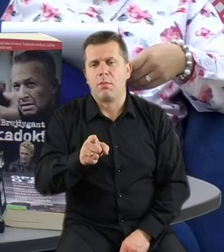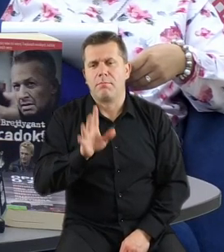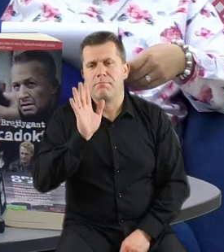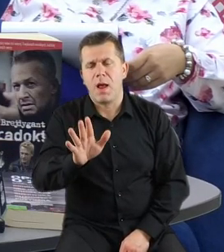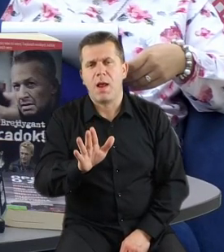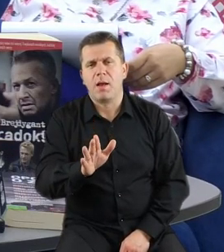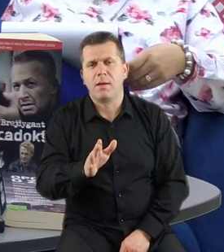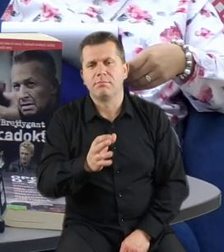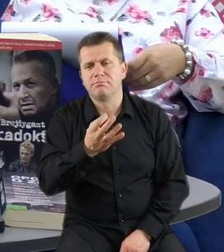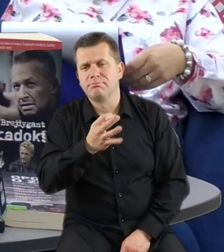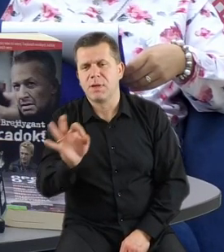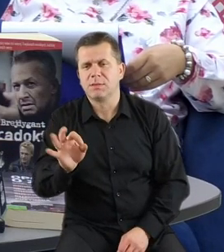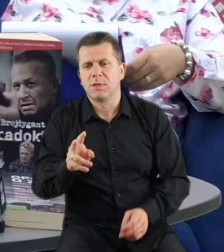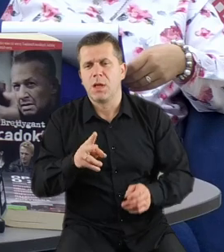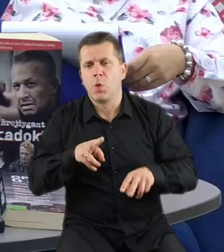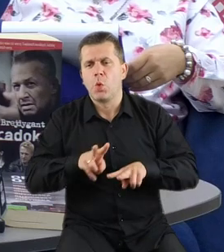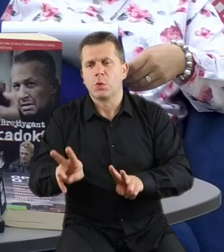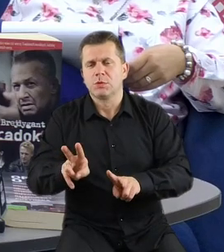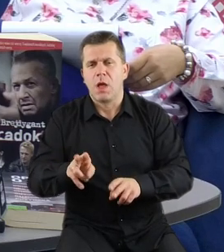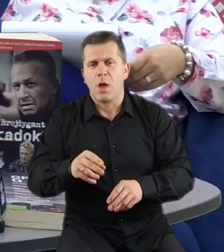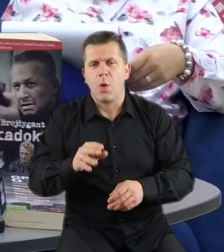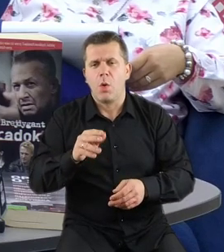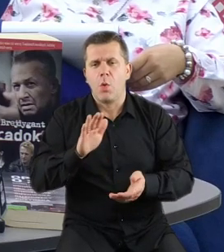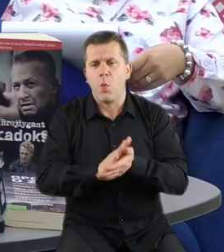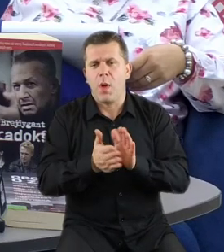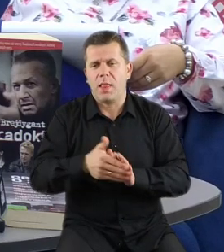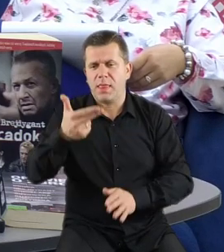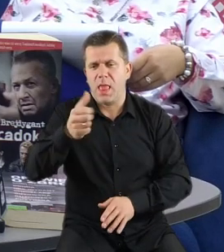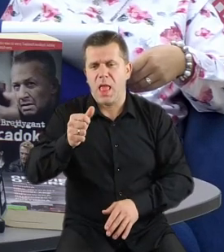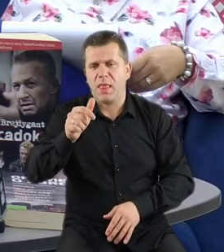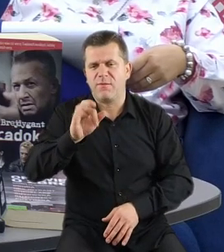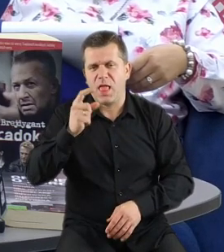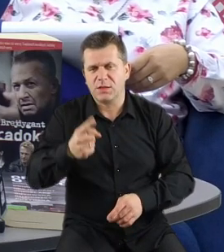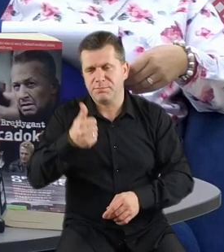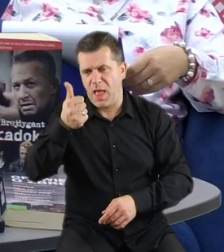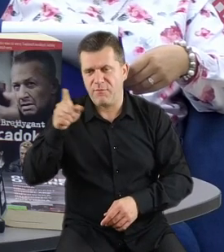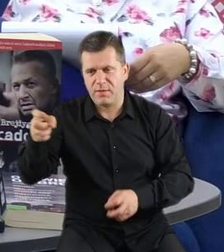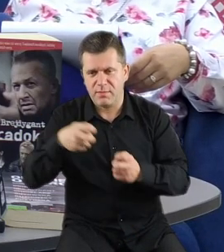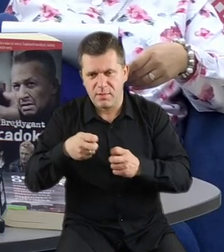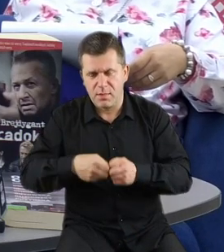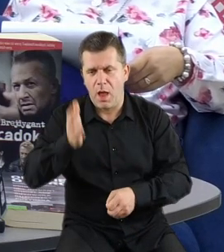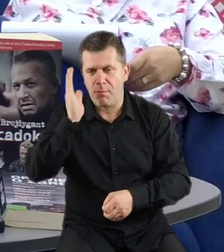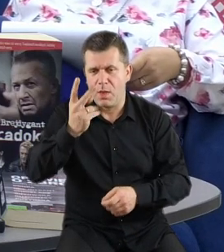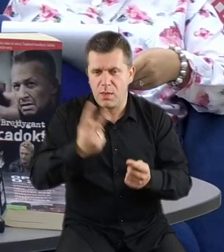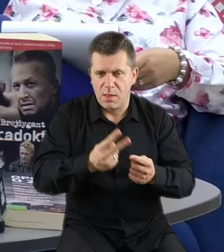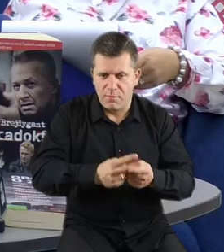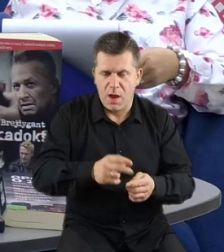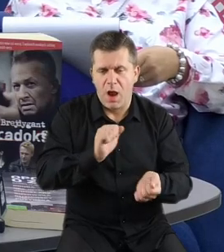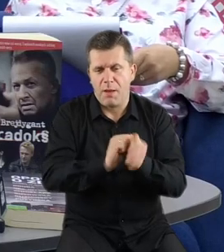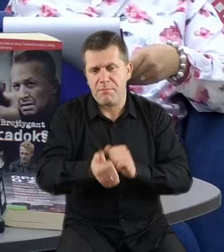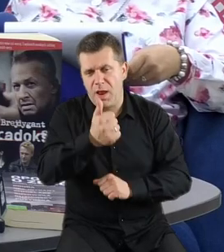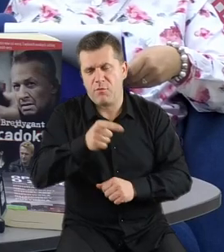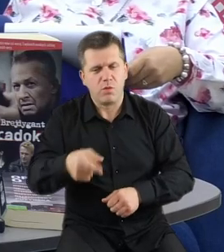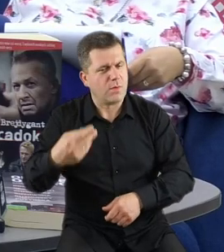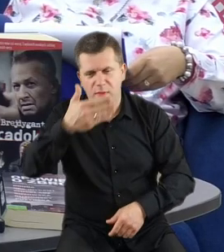jakiś udziałowy układ z Netflixem, więc czy najpierw Platforma, potem TVP, czy najpierw TVP, a